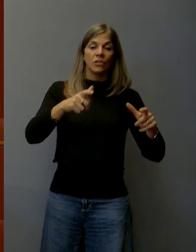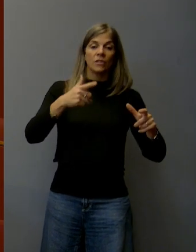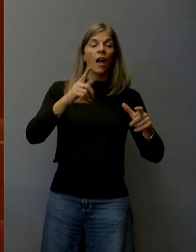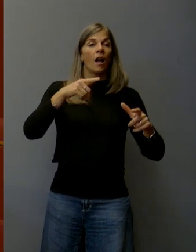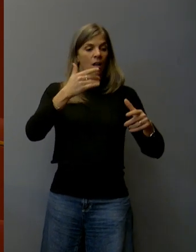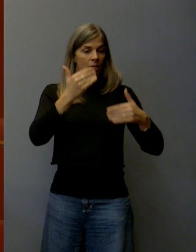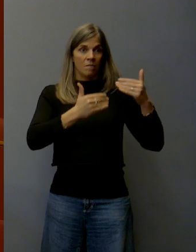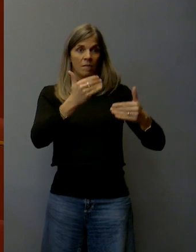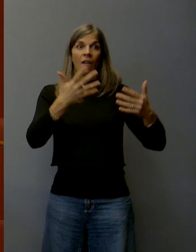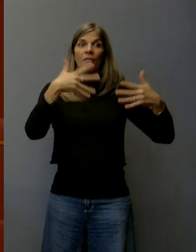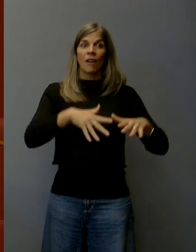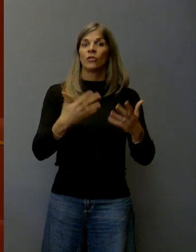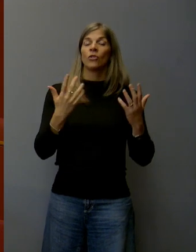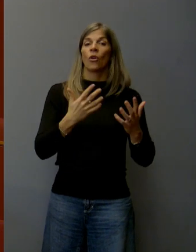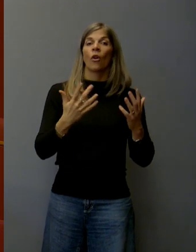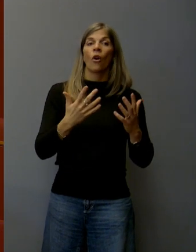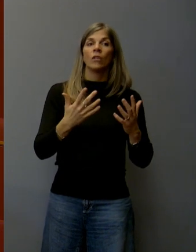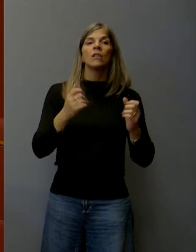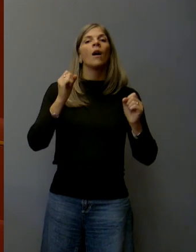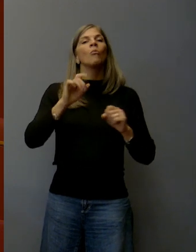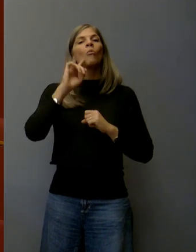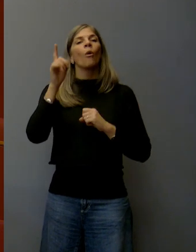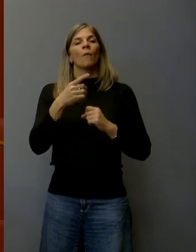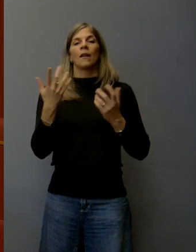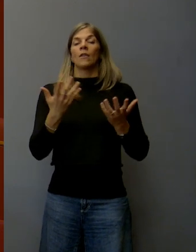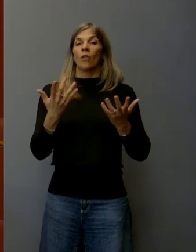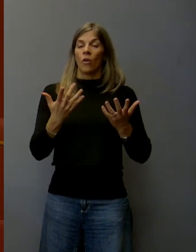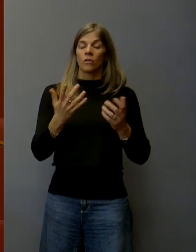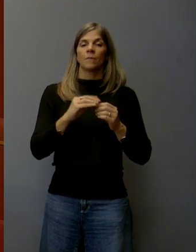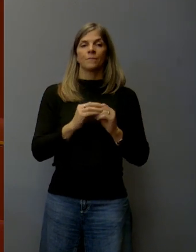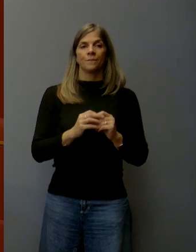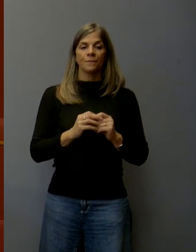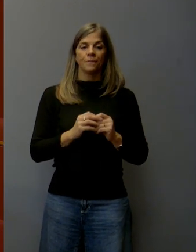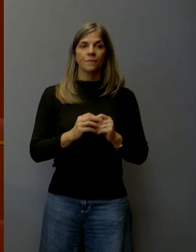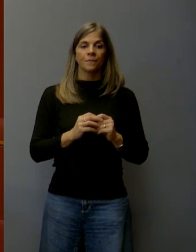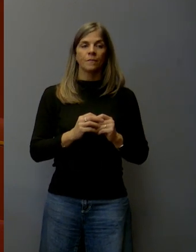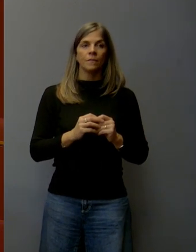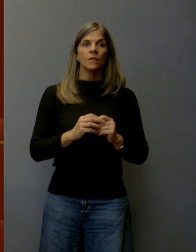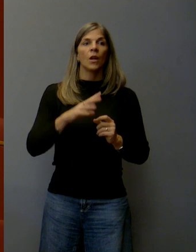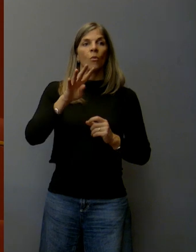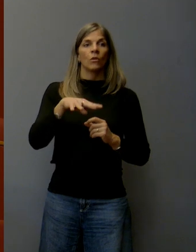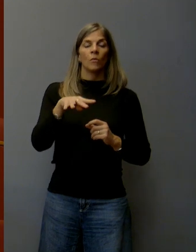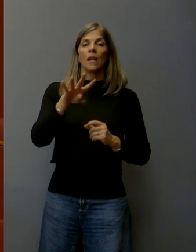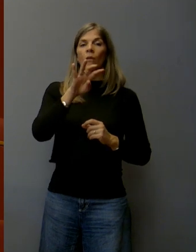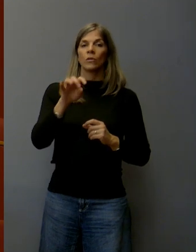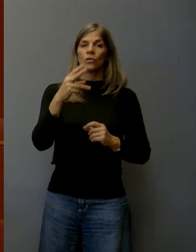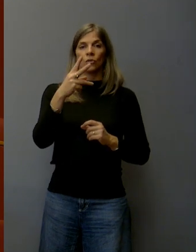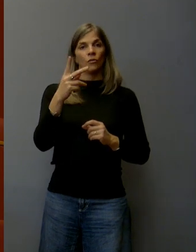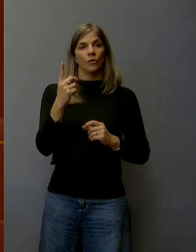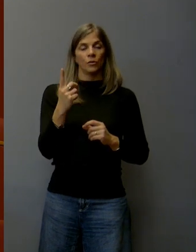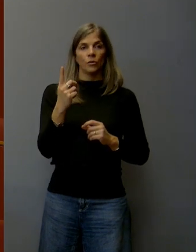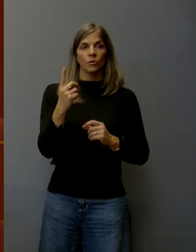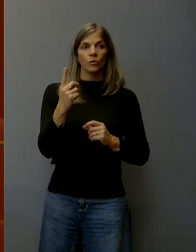tensione del dell'amministrazione rispetto alla spesa per poter andare in quella direzione il 4421 fa